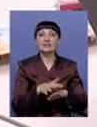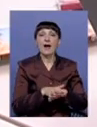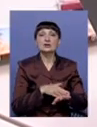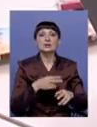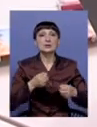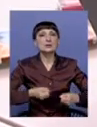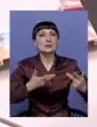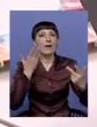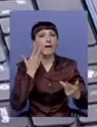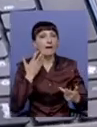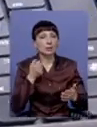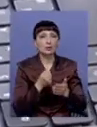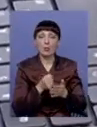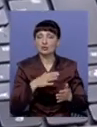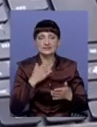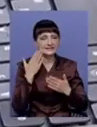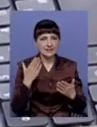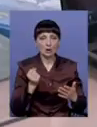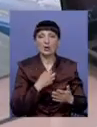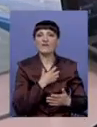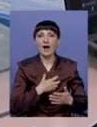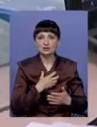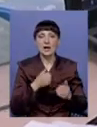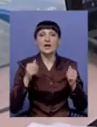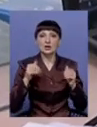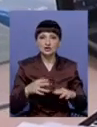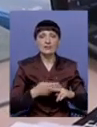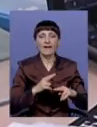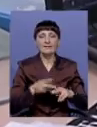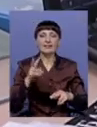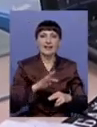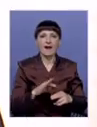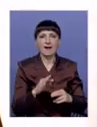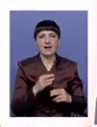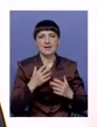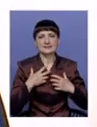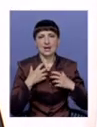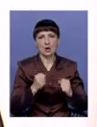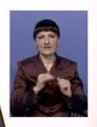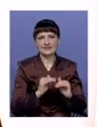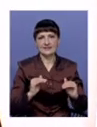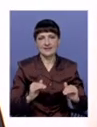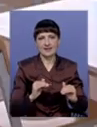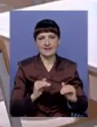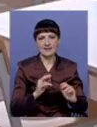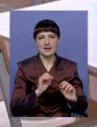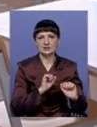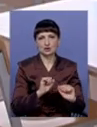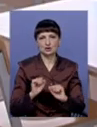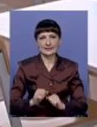года пока неизвестно но важно понимать что такое решение принято во благо здоровья детей рамена мир зале маго мирамис а беков телеканал